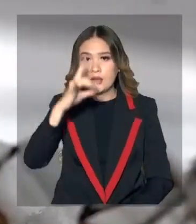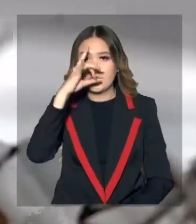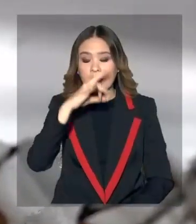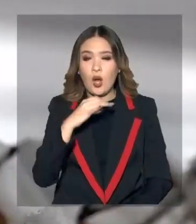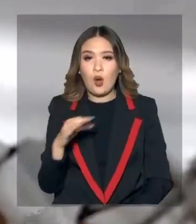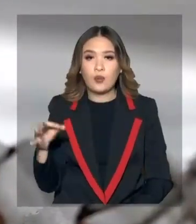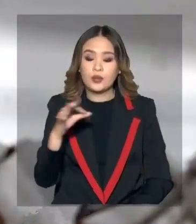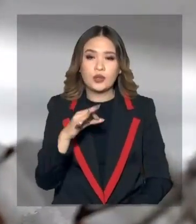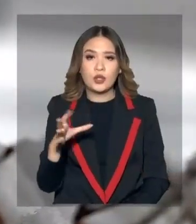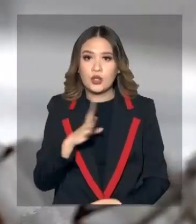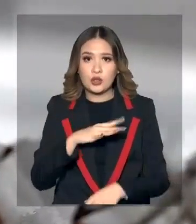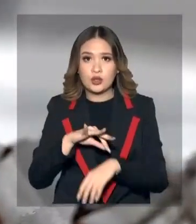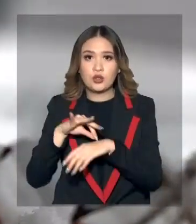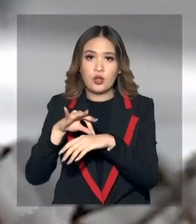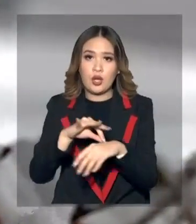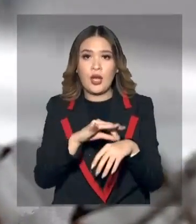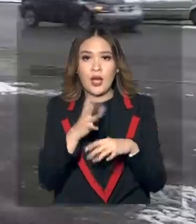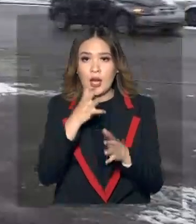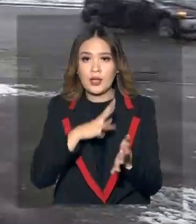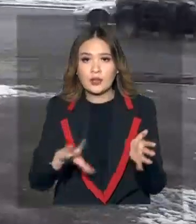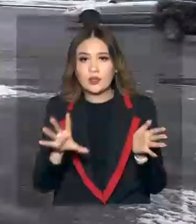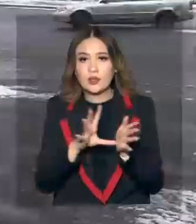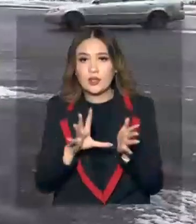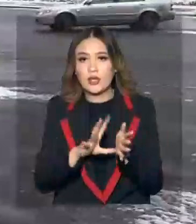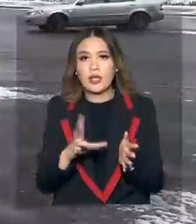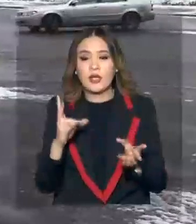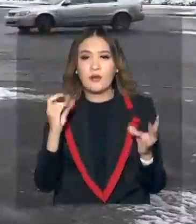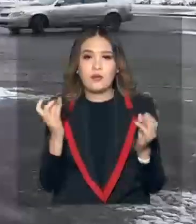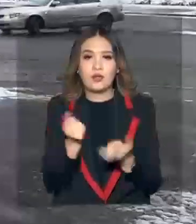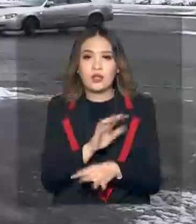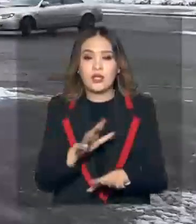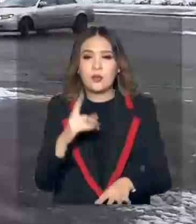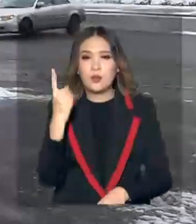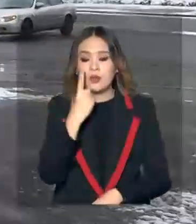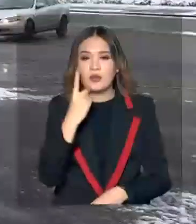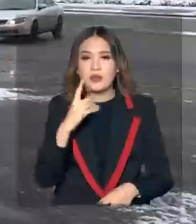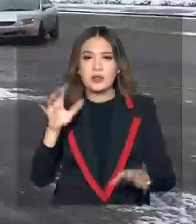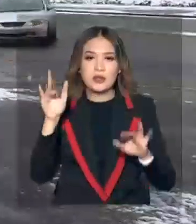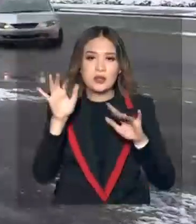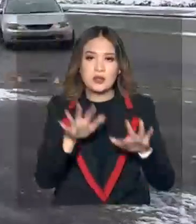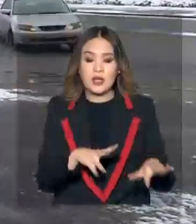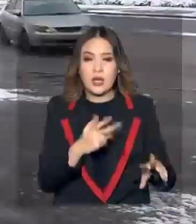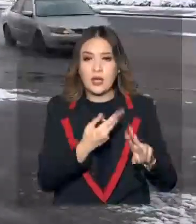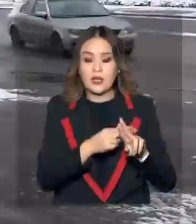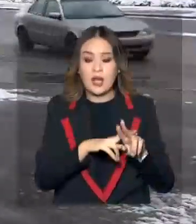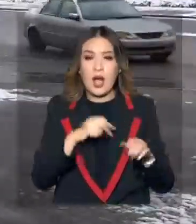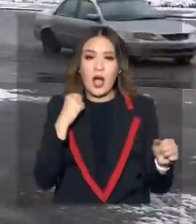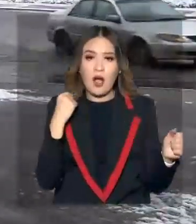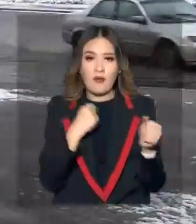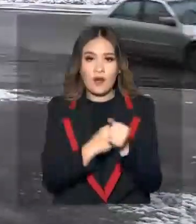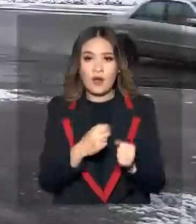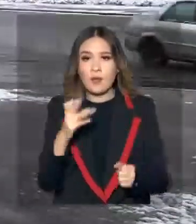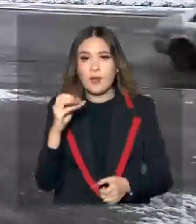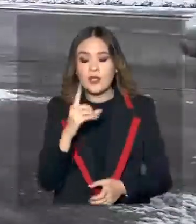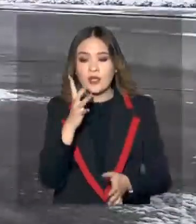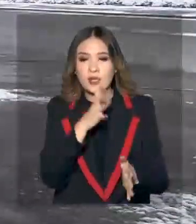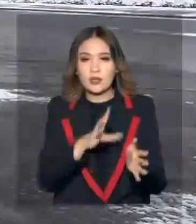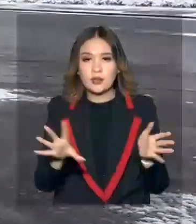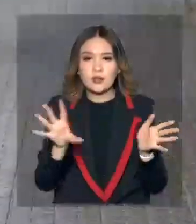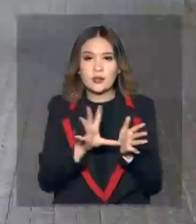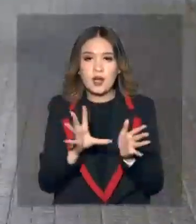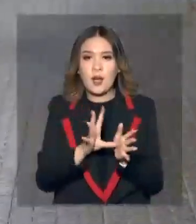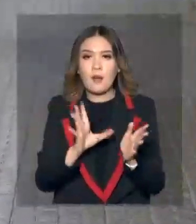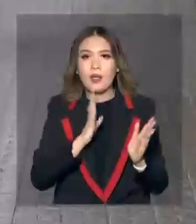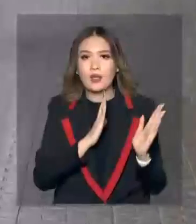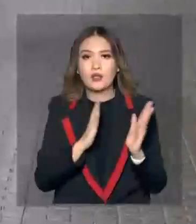Западно-Казахстанской области изношенные электросети не выдержали первого снега. В результате возникли аварии, без электричества остались